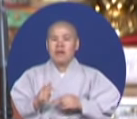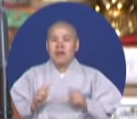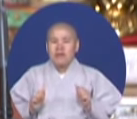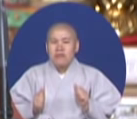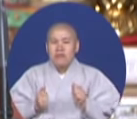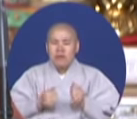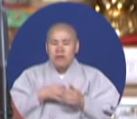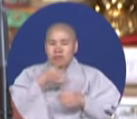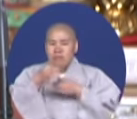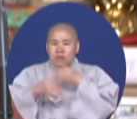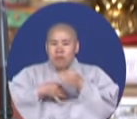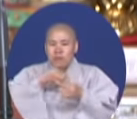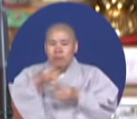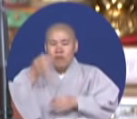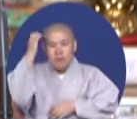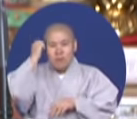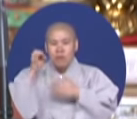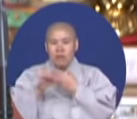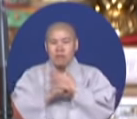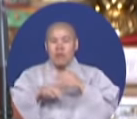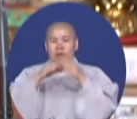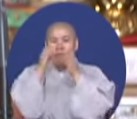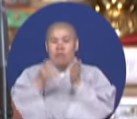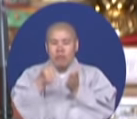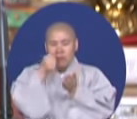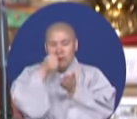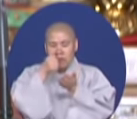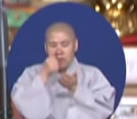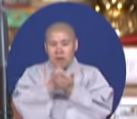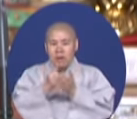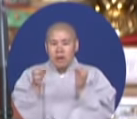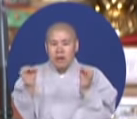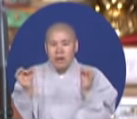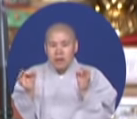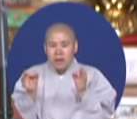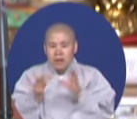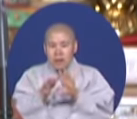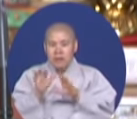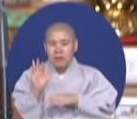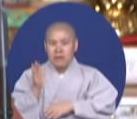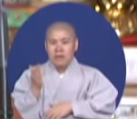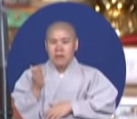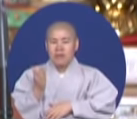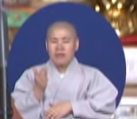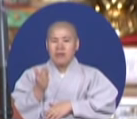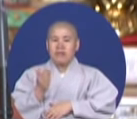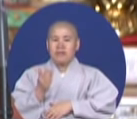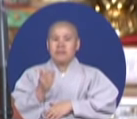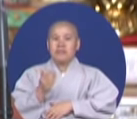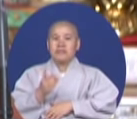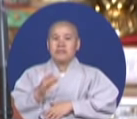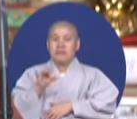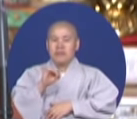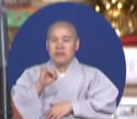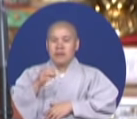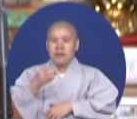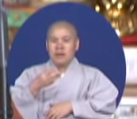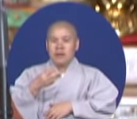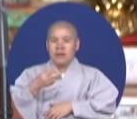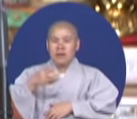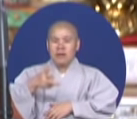외우면 모든 죄업이 다 없어진다 이거지. 그러니까 일체 초계체에서는